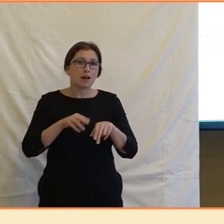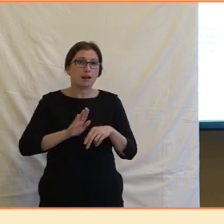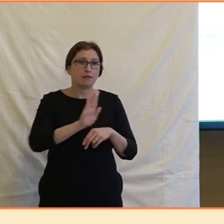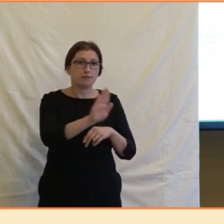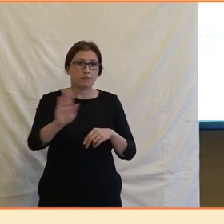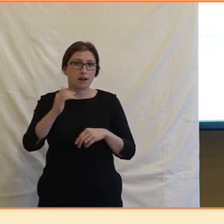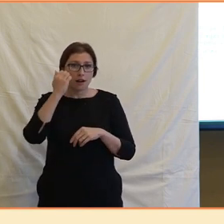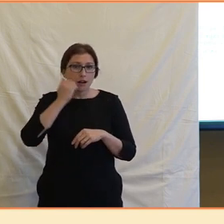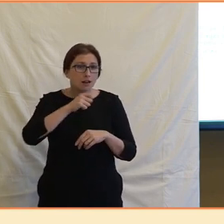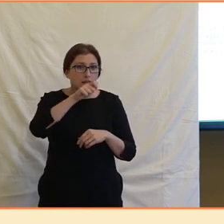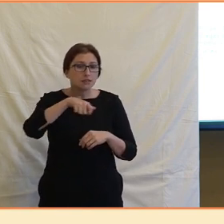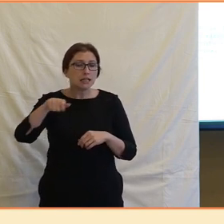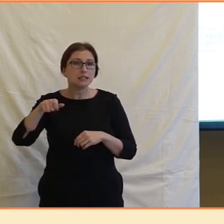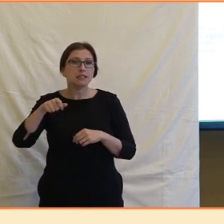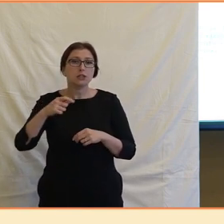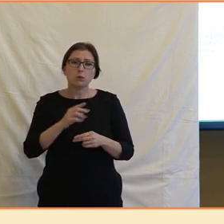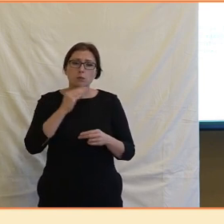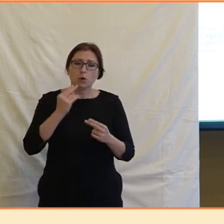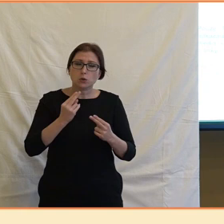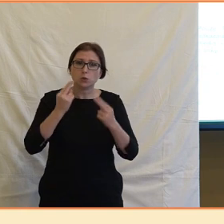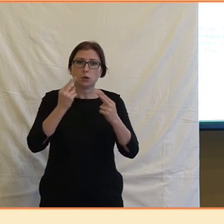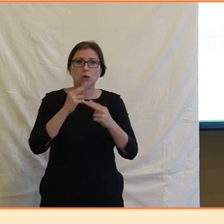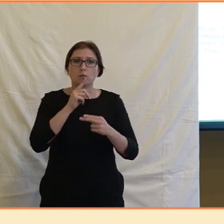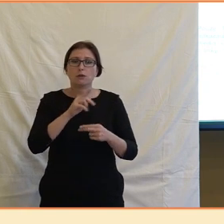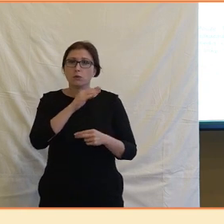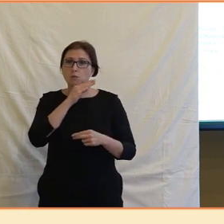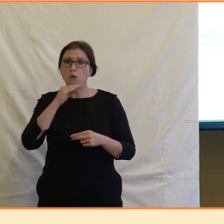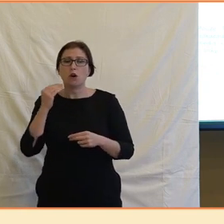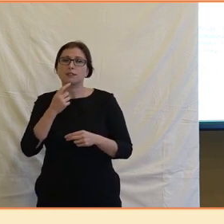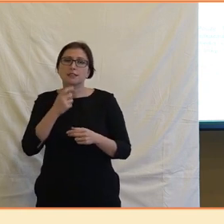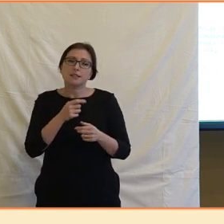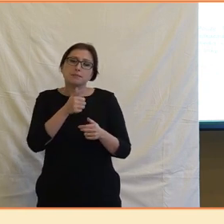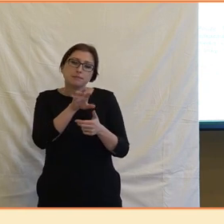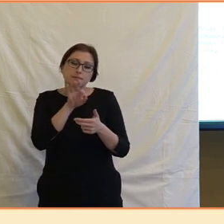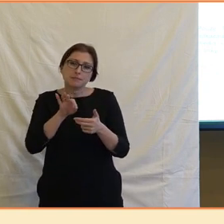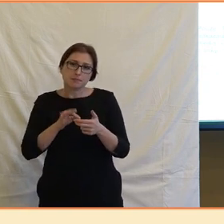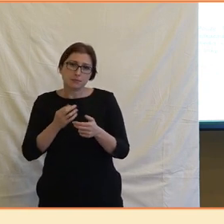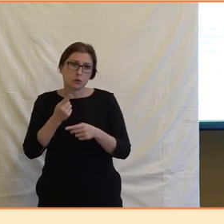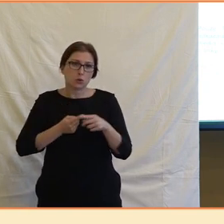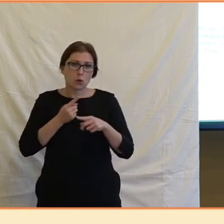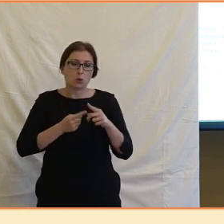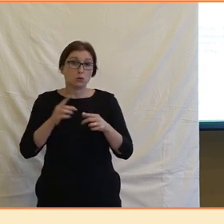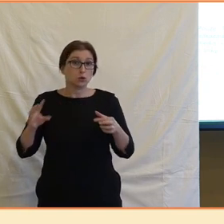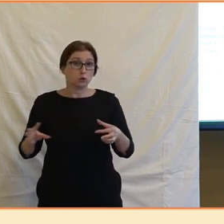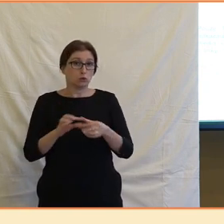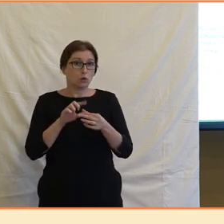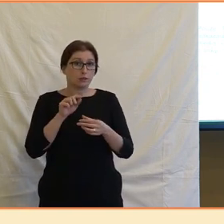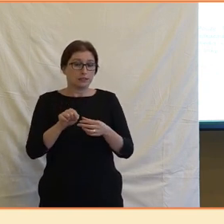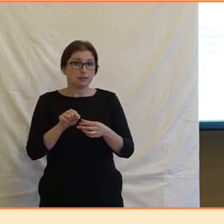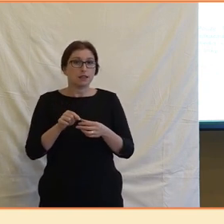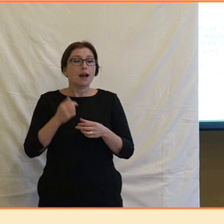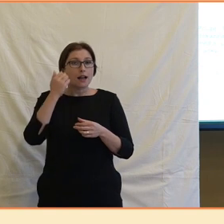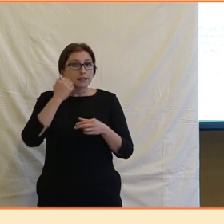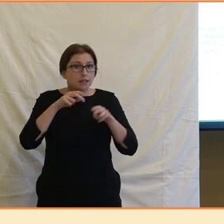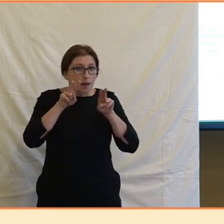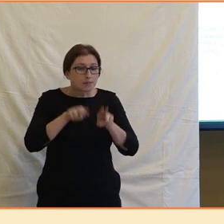jsou nejdůležitější, je jich mnoho, ale dovolte mi vyjmenovat jenom pár, která souvisejí, jsou to